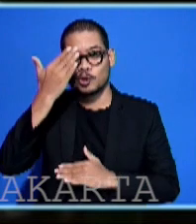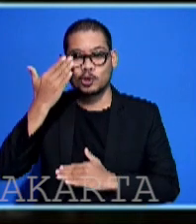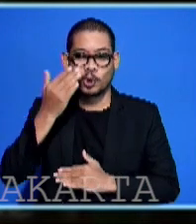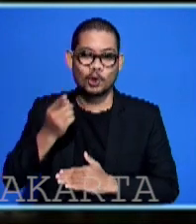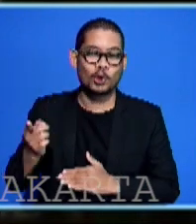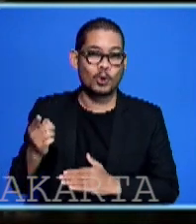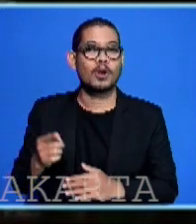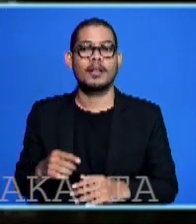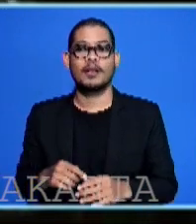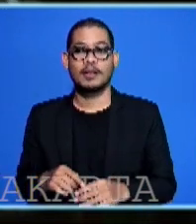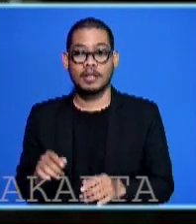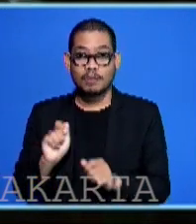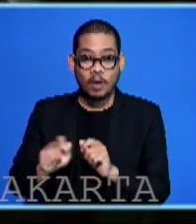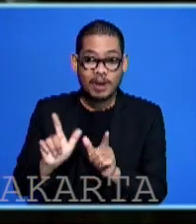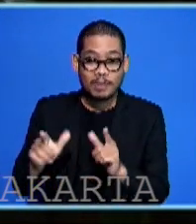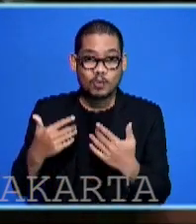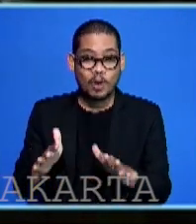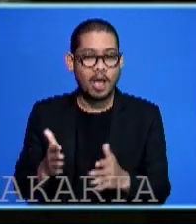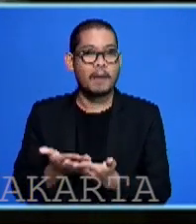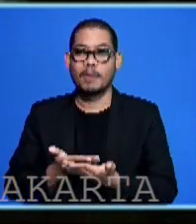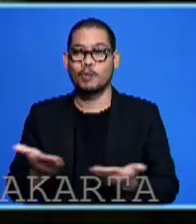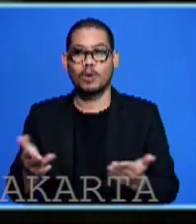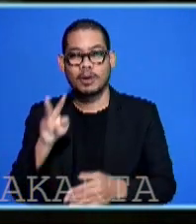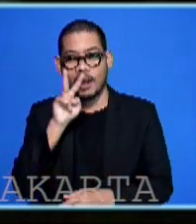jika siapun yang melihat pelanggaran